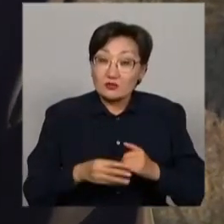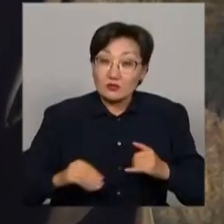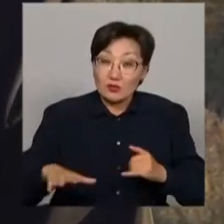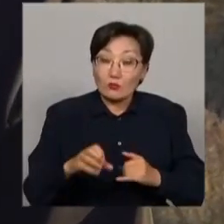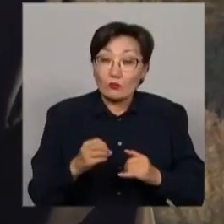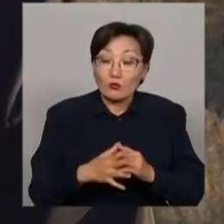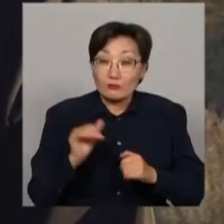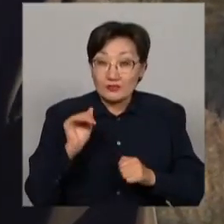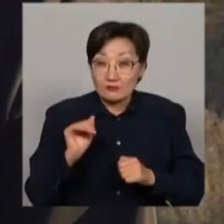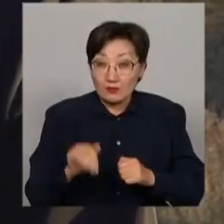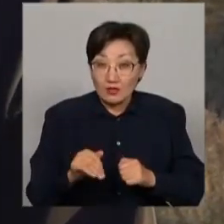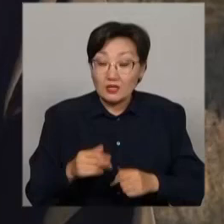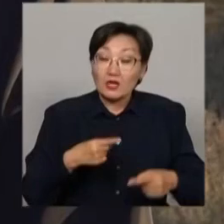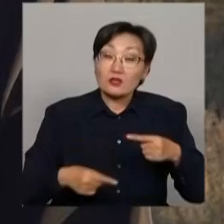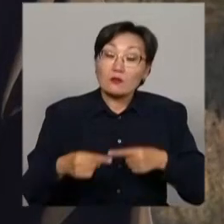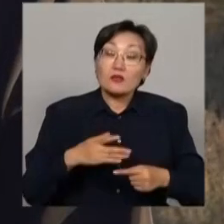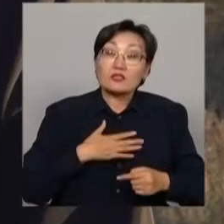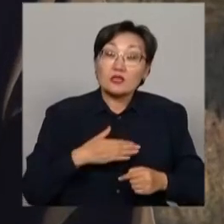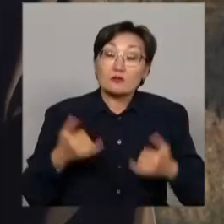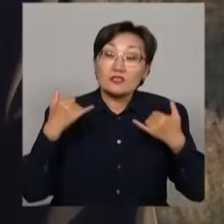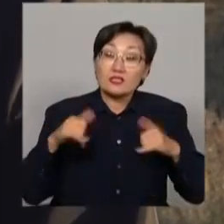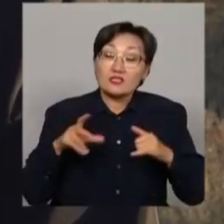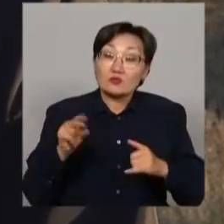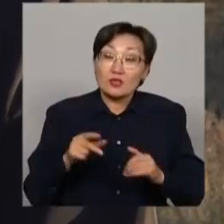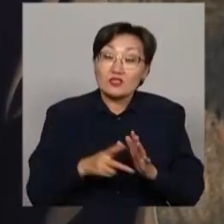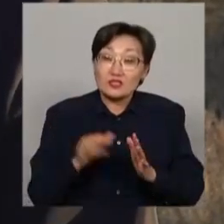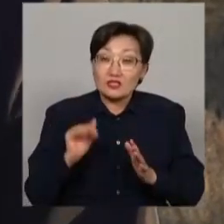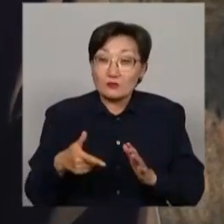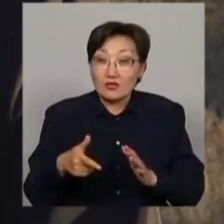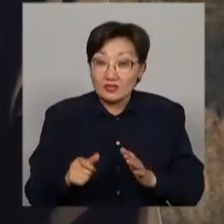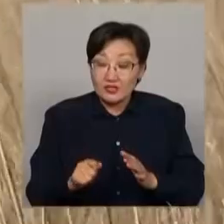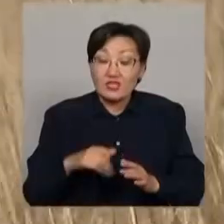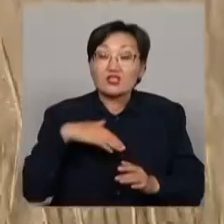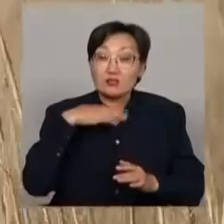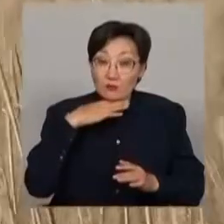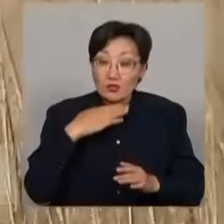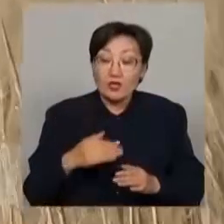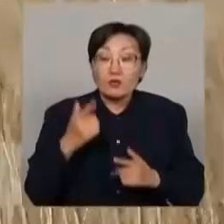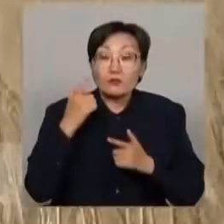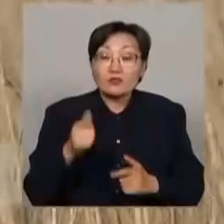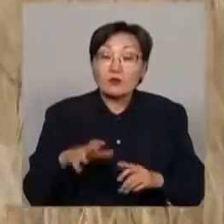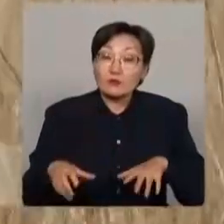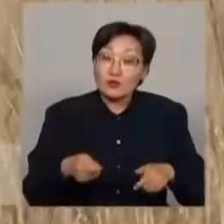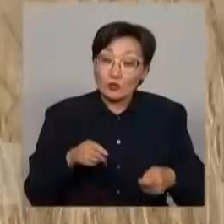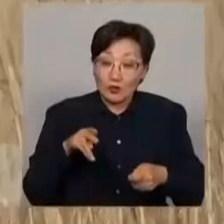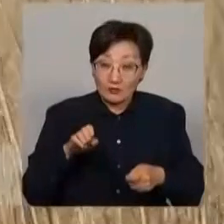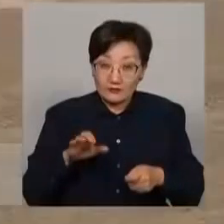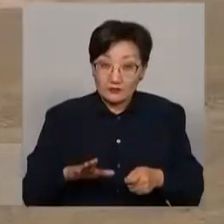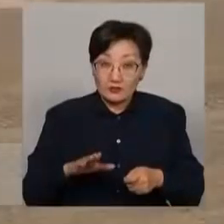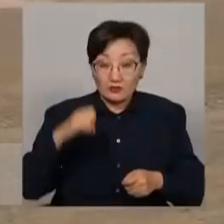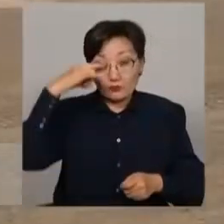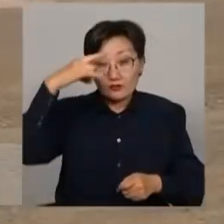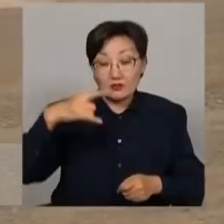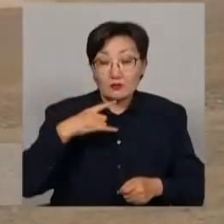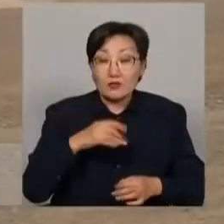мемлекет меншігіне қайтардым. Себебі мендегі ірі қара санына 8 мың гектар жер жетіп артылады. Еске салсақ, президент Қасым Жомарт Тоқаев